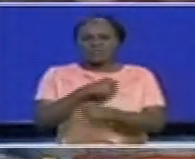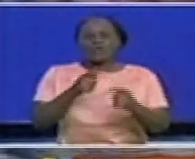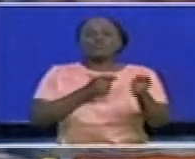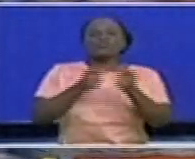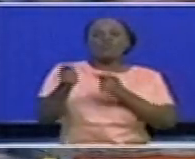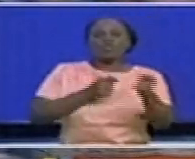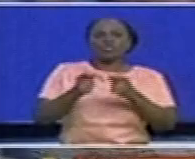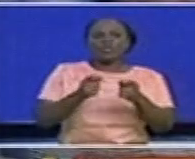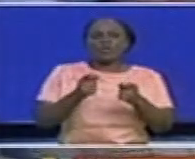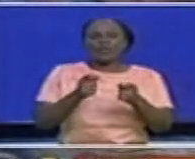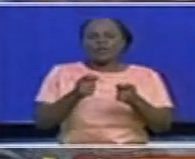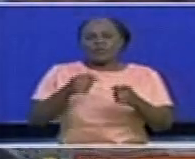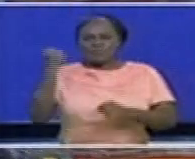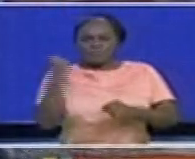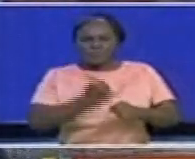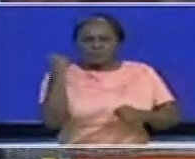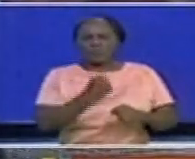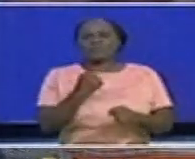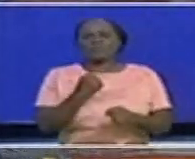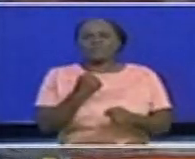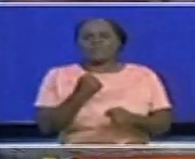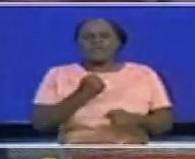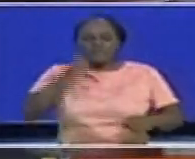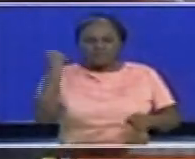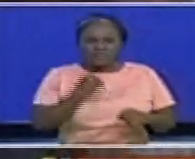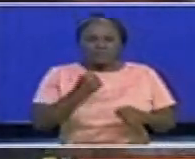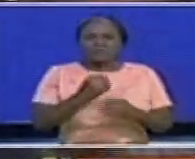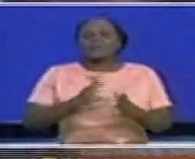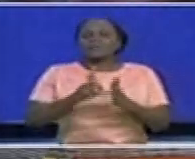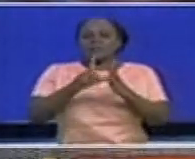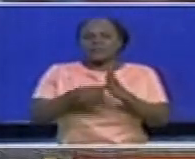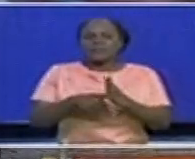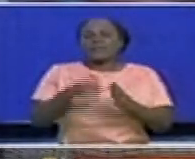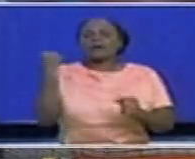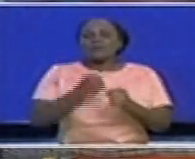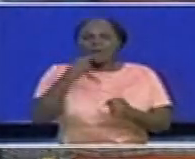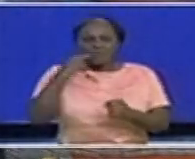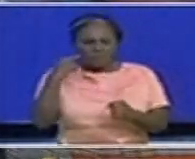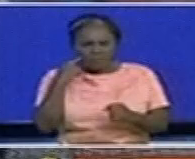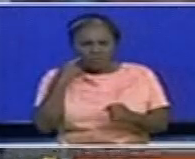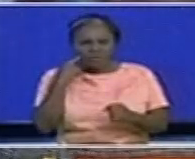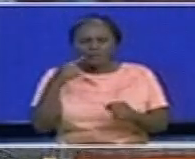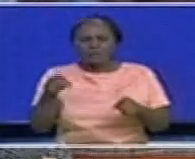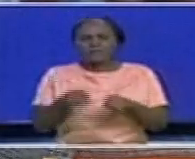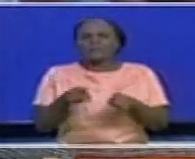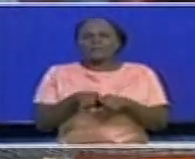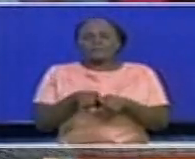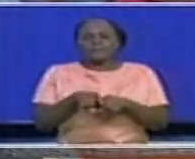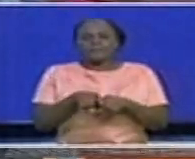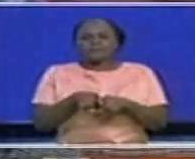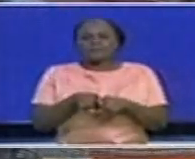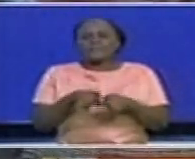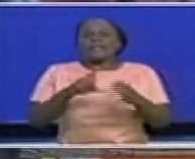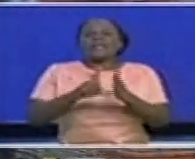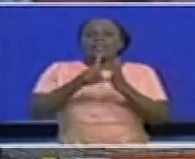kama hajakuwa amemduka visu. Mduka visu na tayari alikuwa amemfunga mdomo na machuka. Au